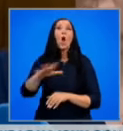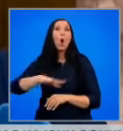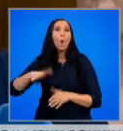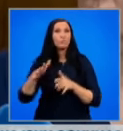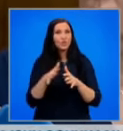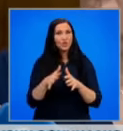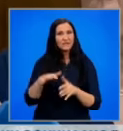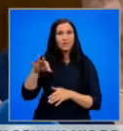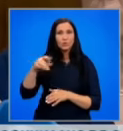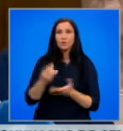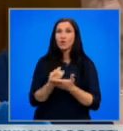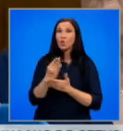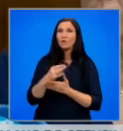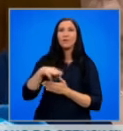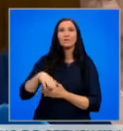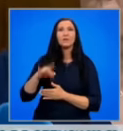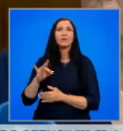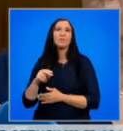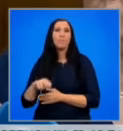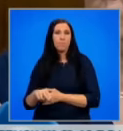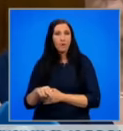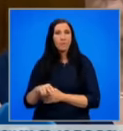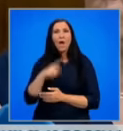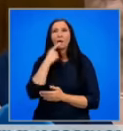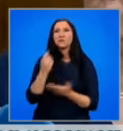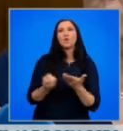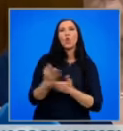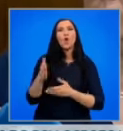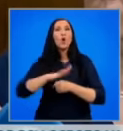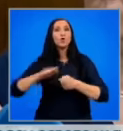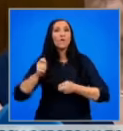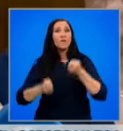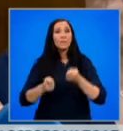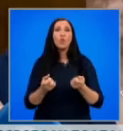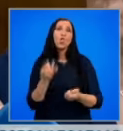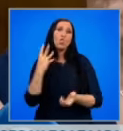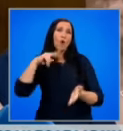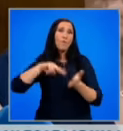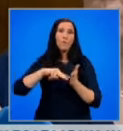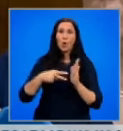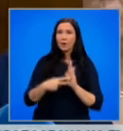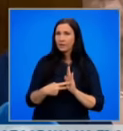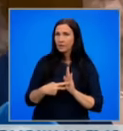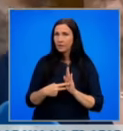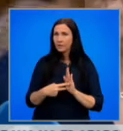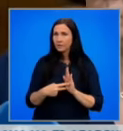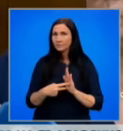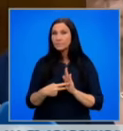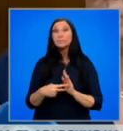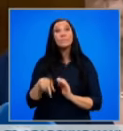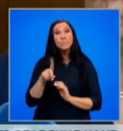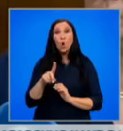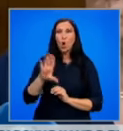поръчки за новите ТРП-та, за нови основни ремонти, за ново проектиране,